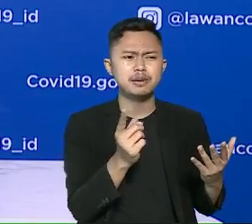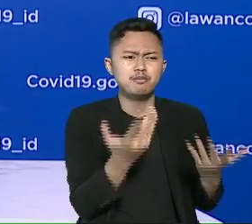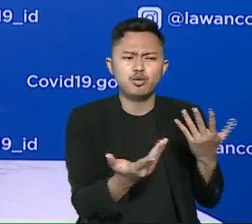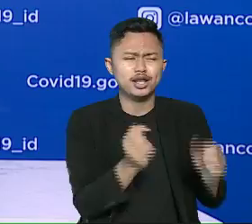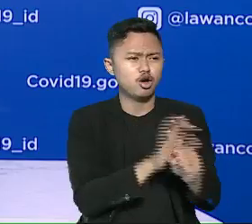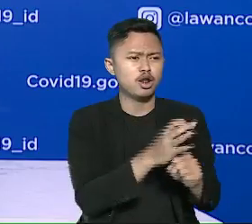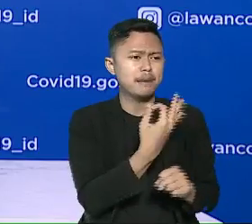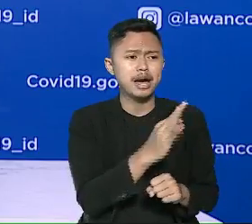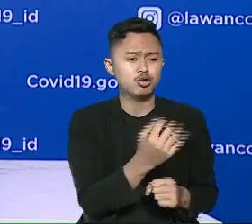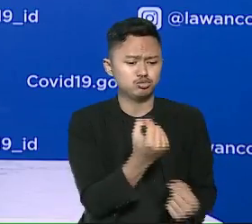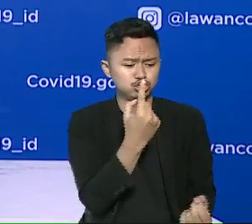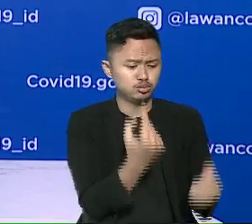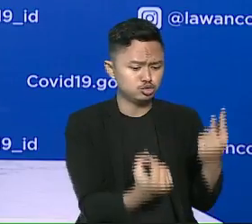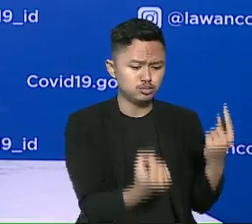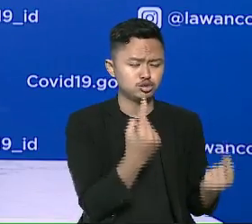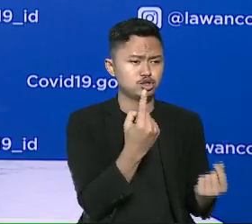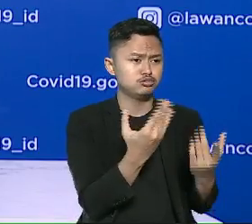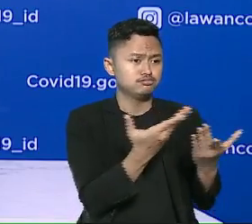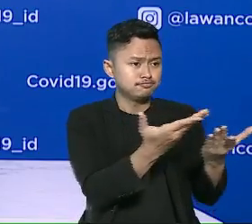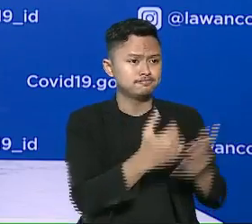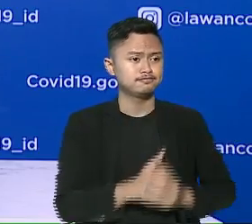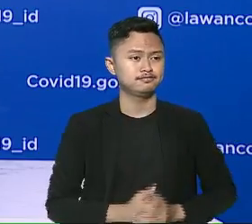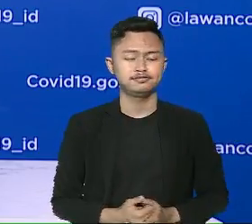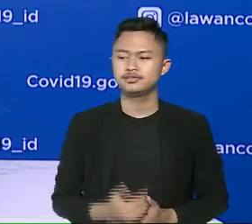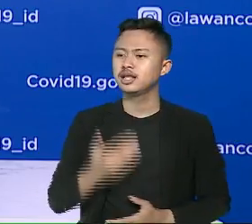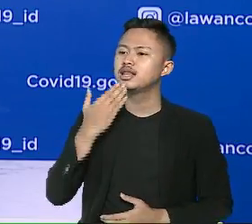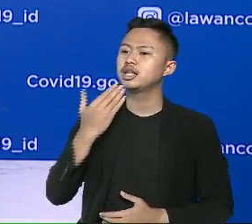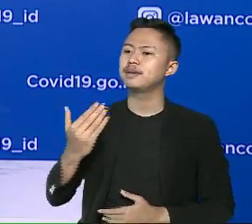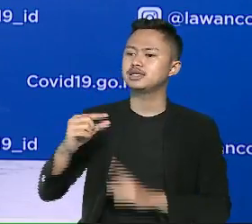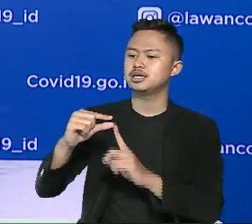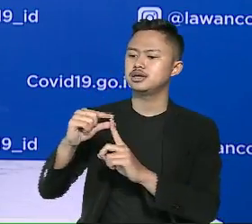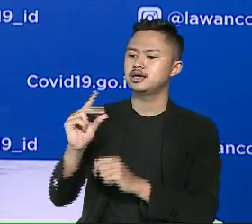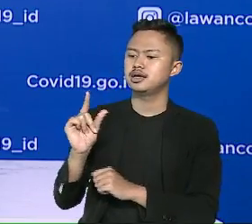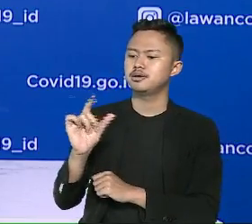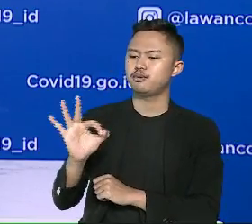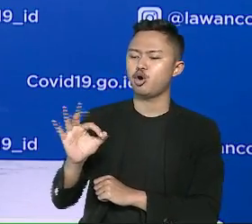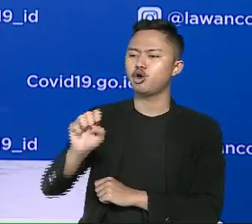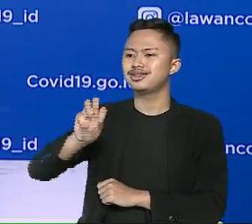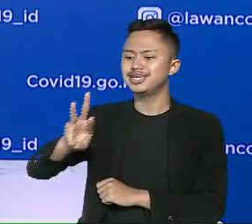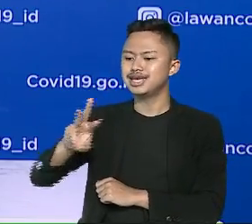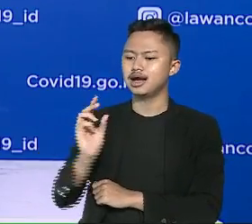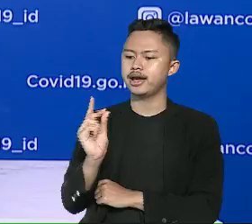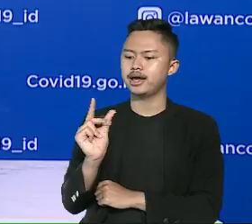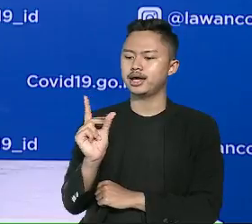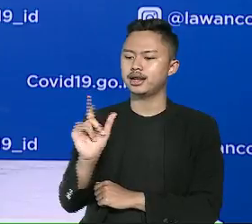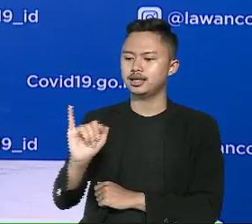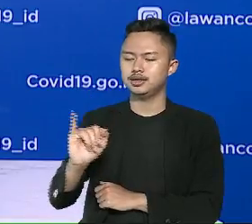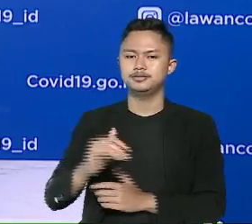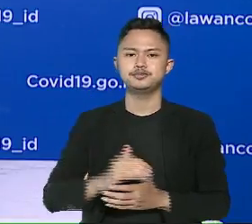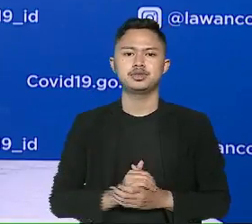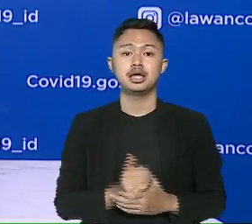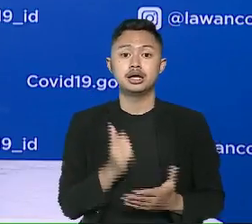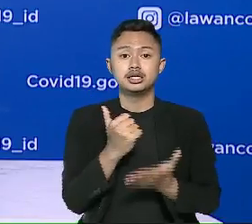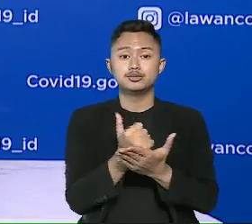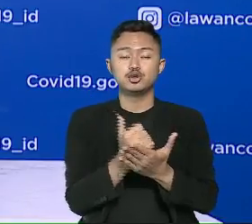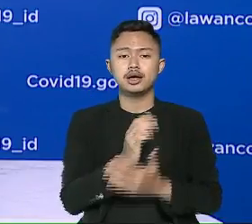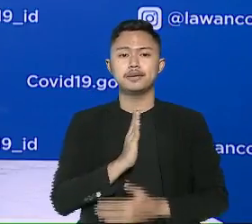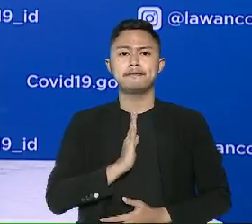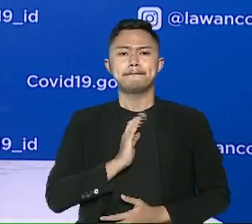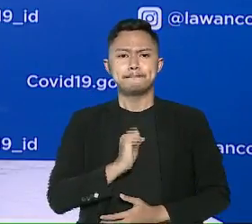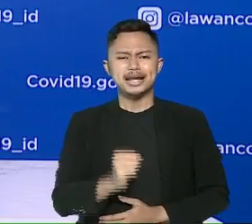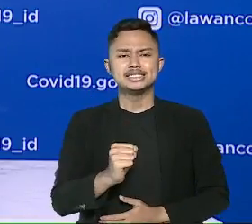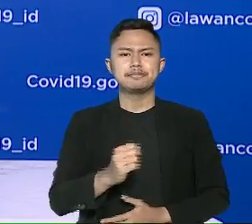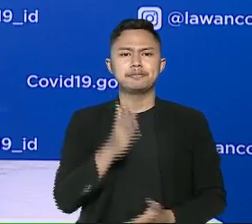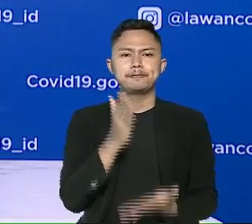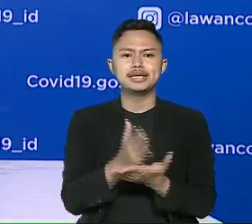baru COVID-19? Terima kasih Pro 3 RRI. Pada prinsipnya, setiap penyesuaian kebijakan